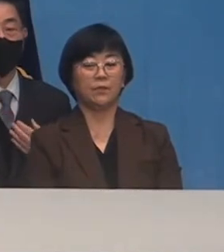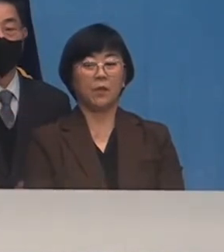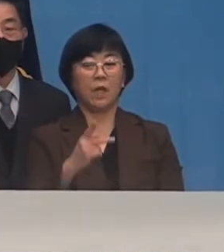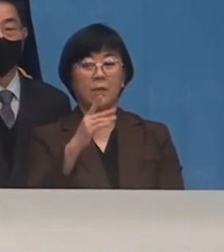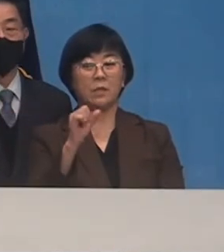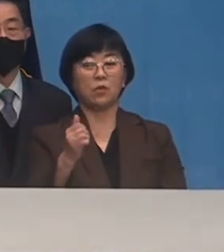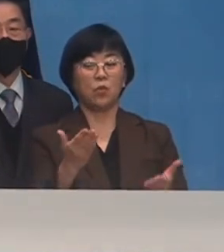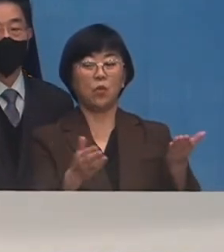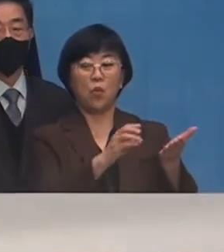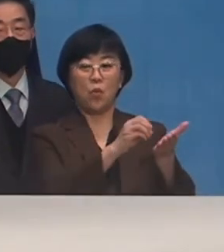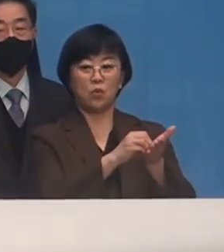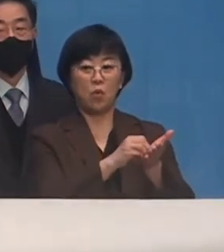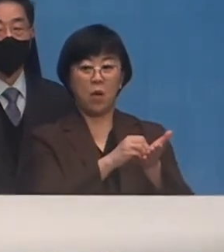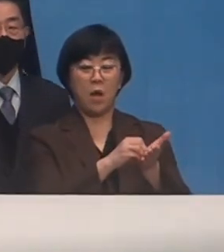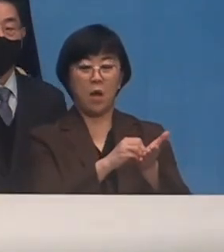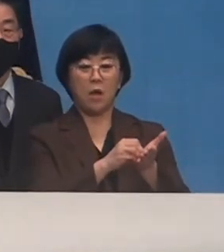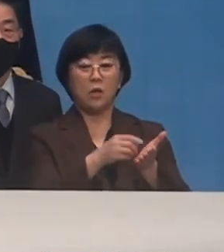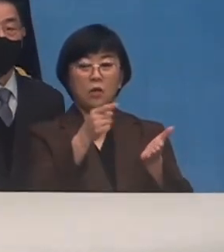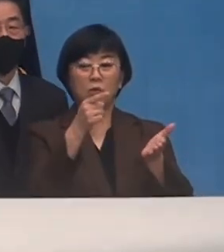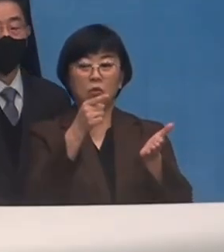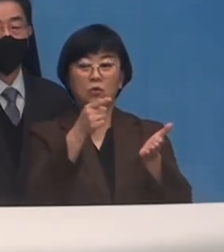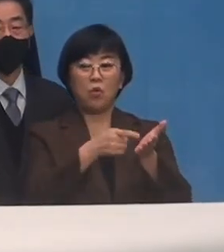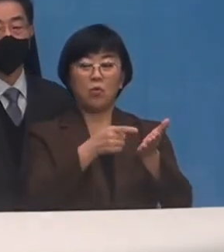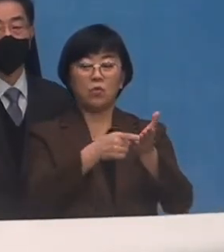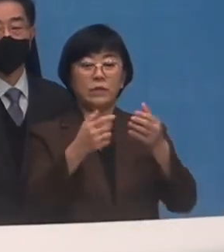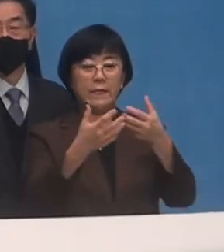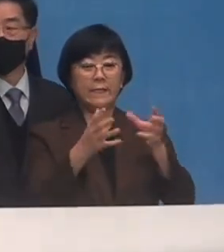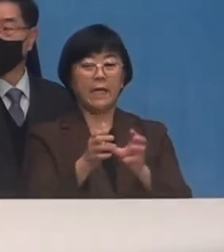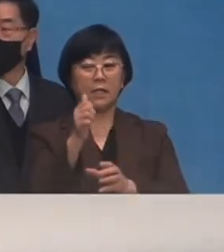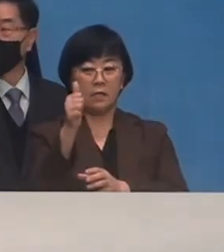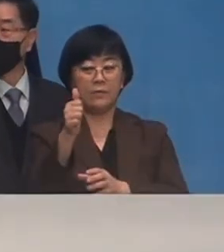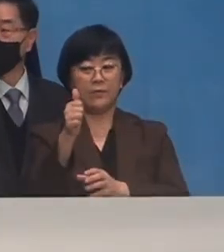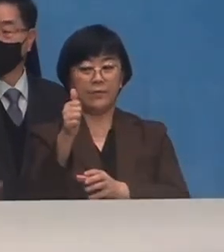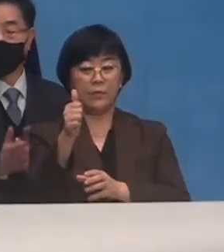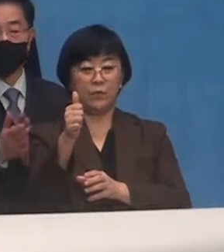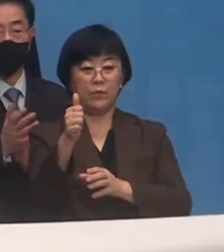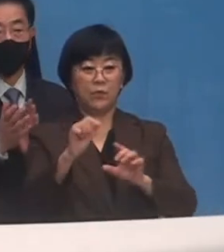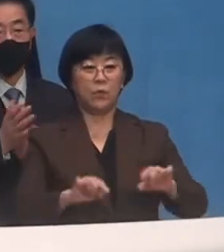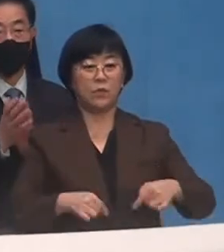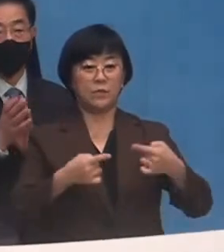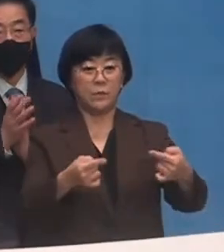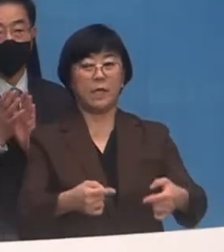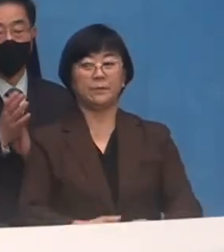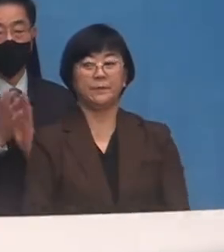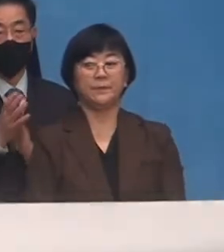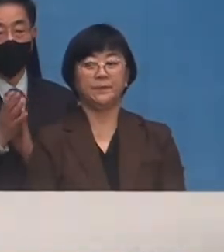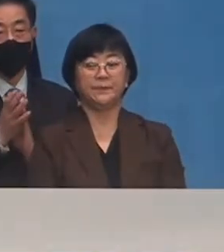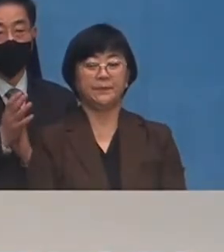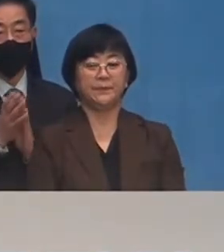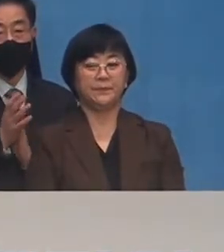KBS 노동조합 총무실장님 신근원 실장님 모셨습니다. 박수.